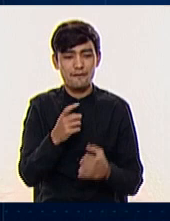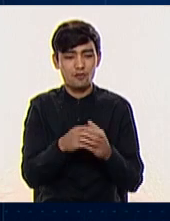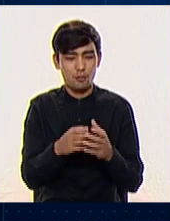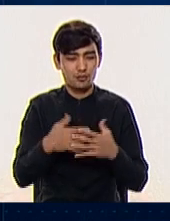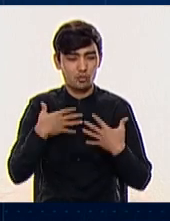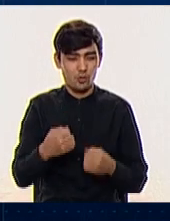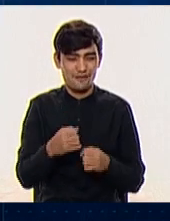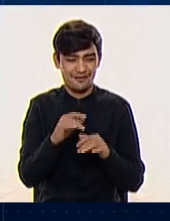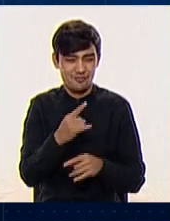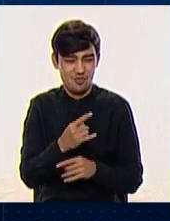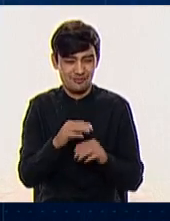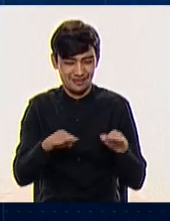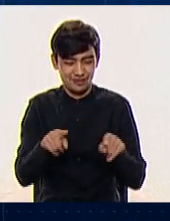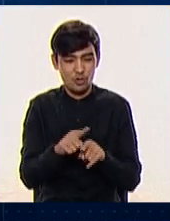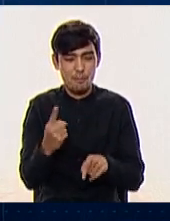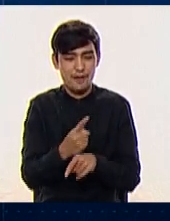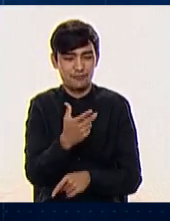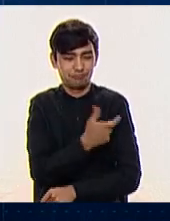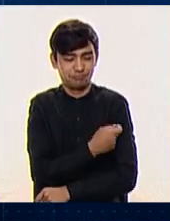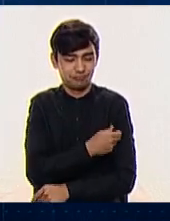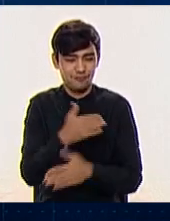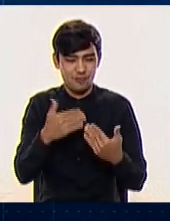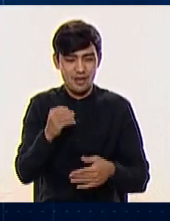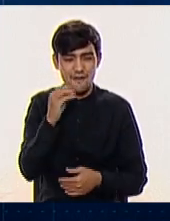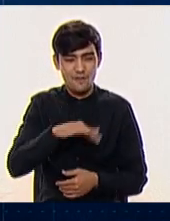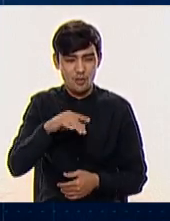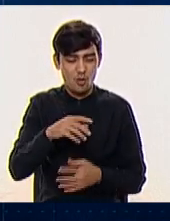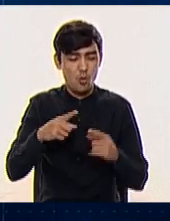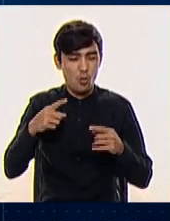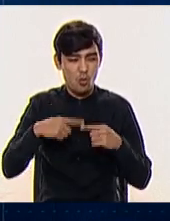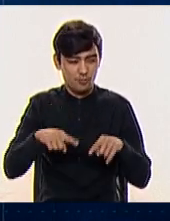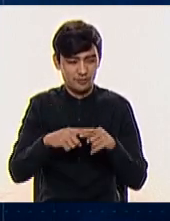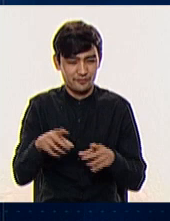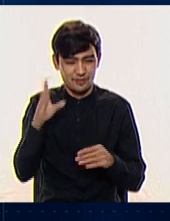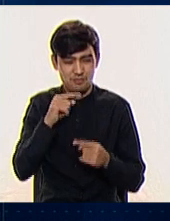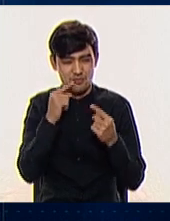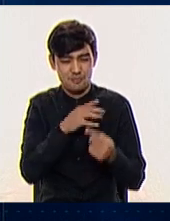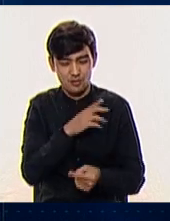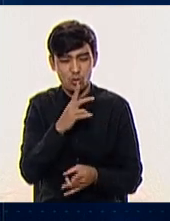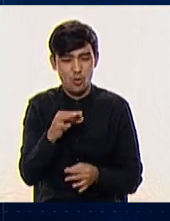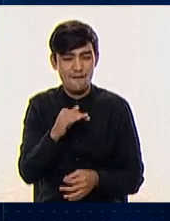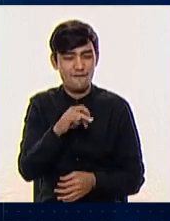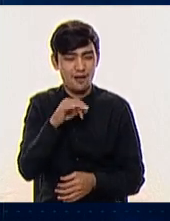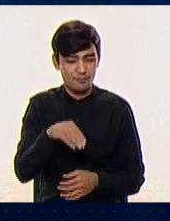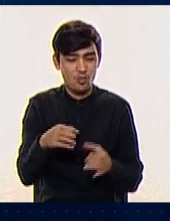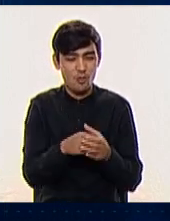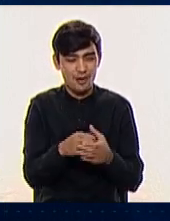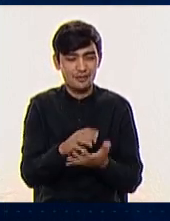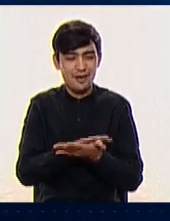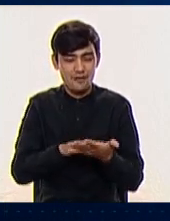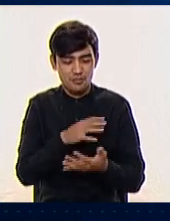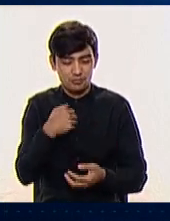здоровых малышей уже получили первую вакцину, что вызвало в европейском обществе негодование. Но в фармкомпаниях заявили, что